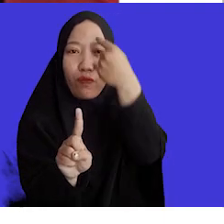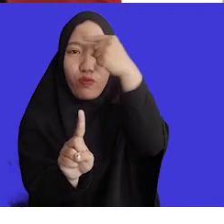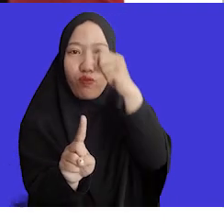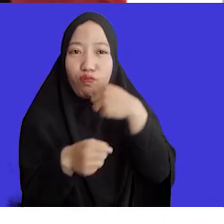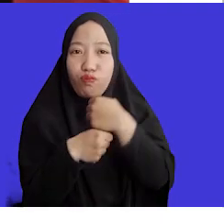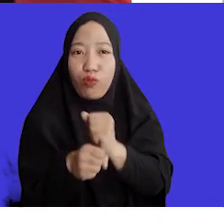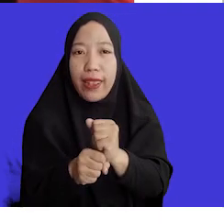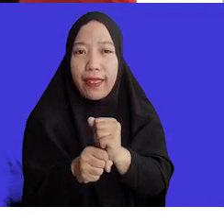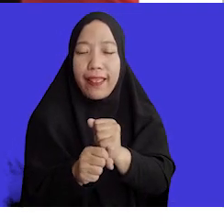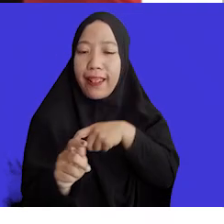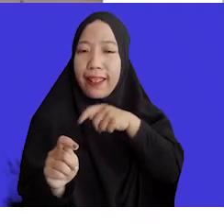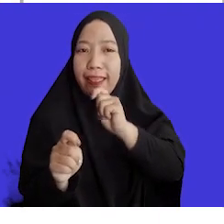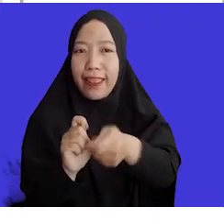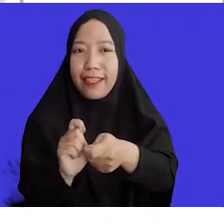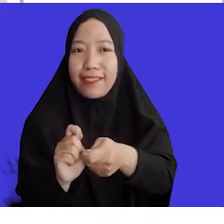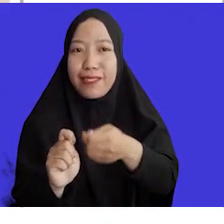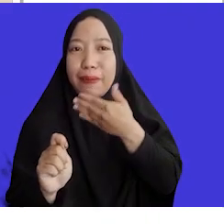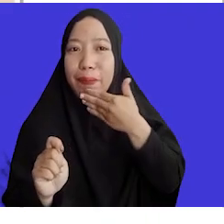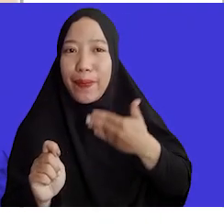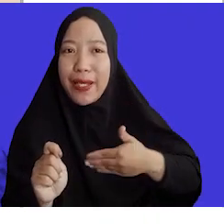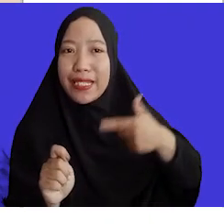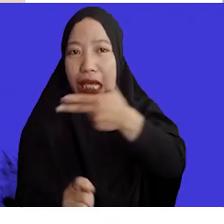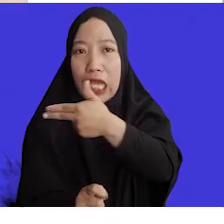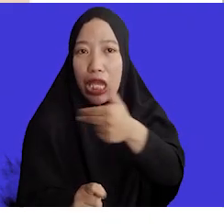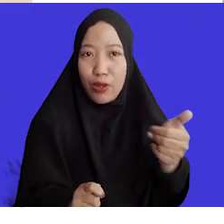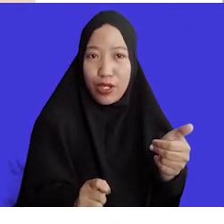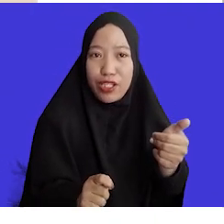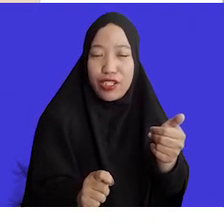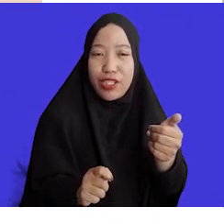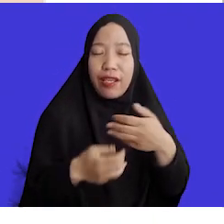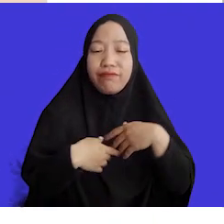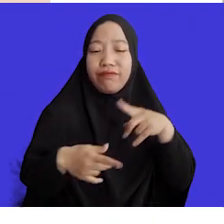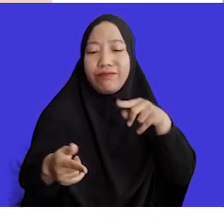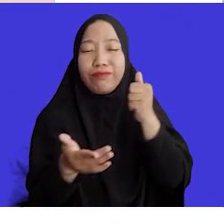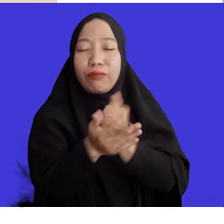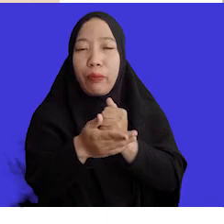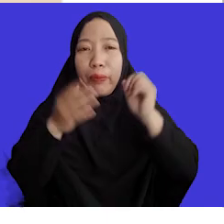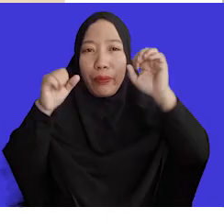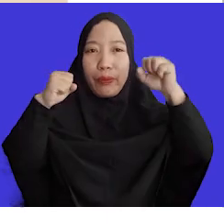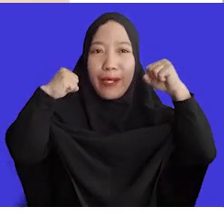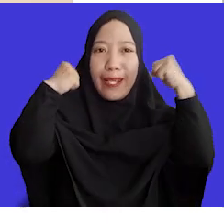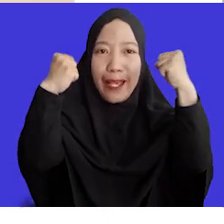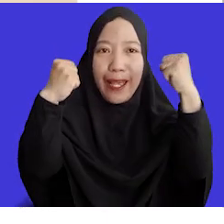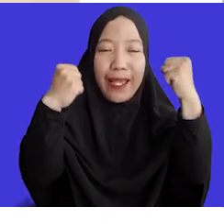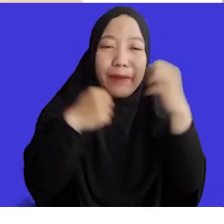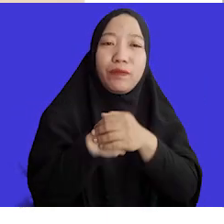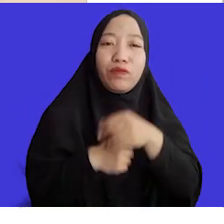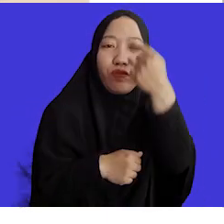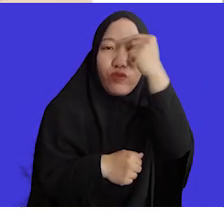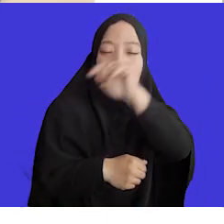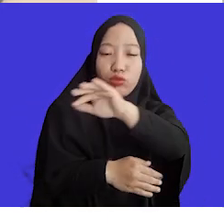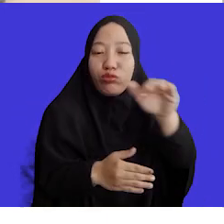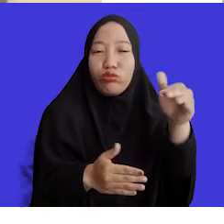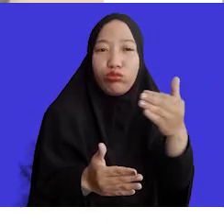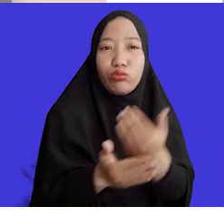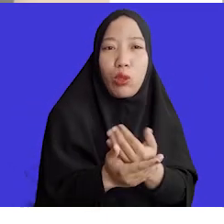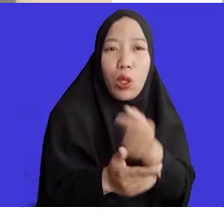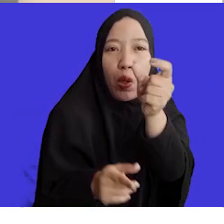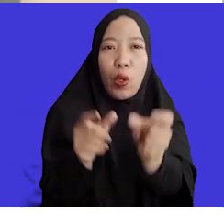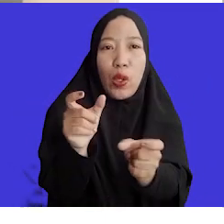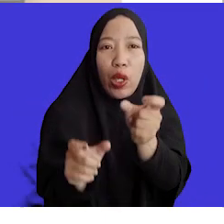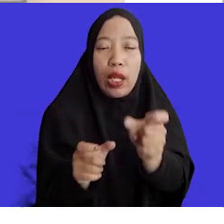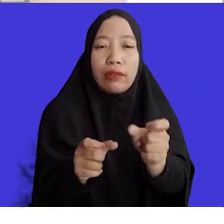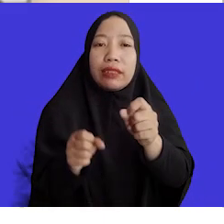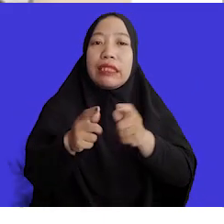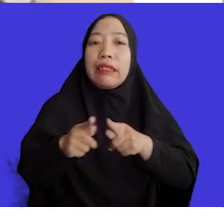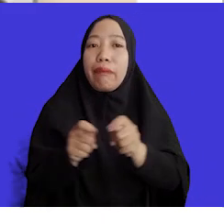dalam pelaksanaan Uji Kemahiran Berbahasa Indonesia Adaptif Merdeka atau UKBI Adaptif Merdeka bagi pemangku